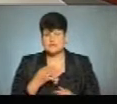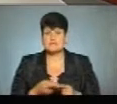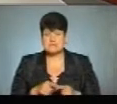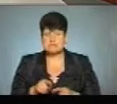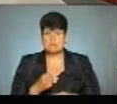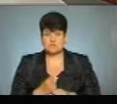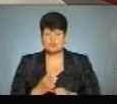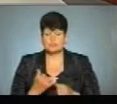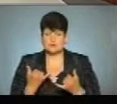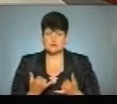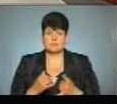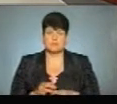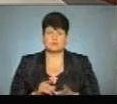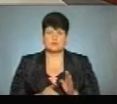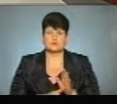теж працюємо зараз. Ми